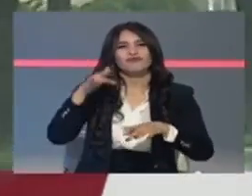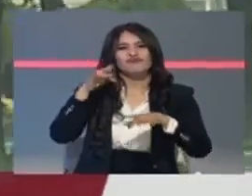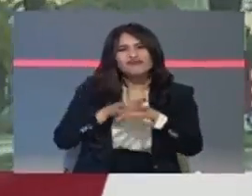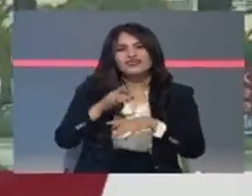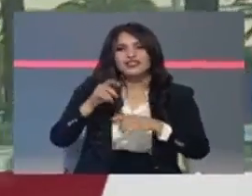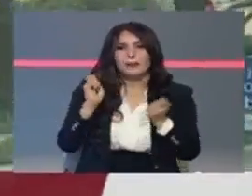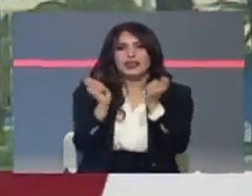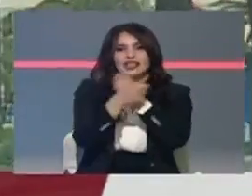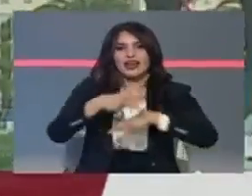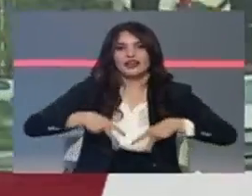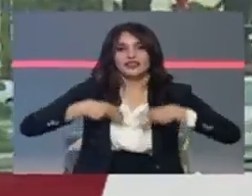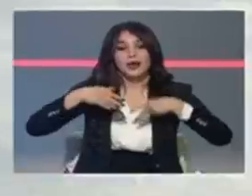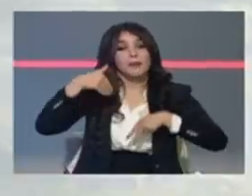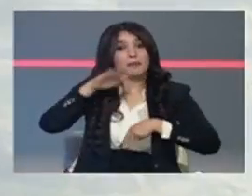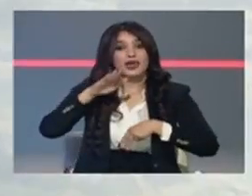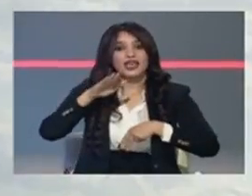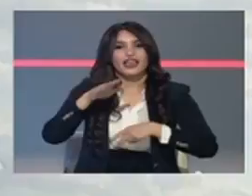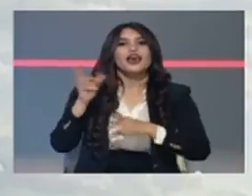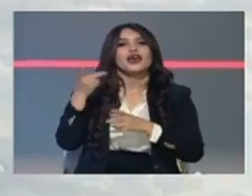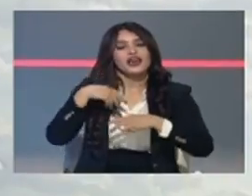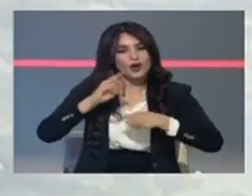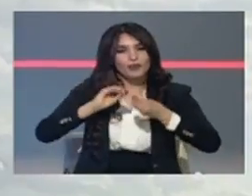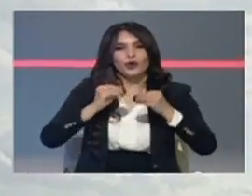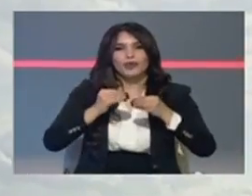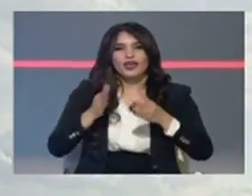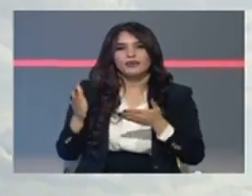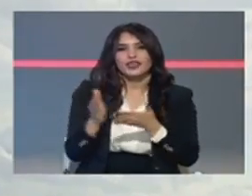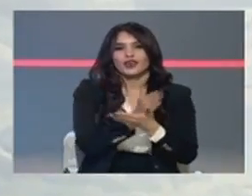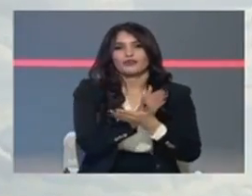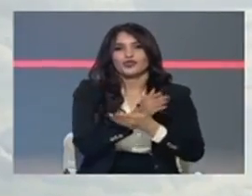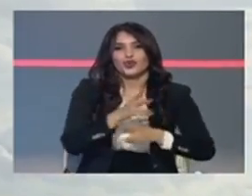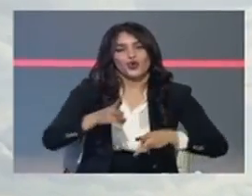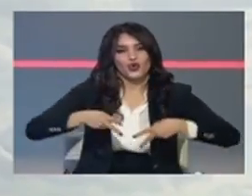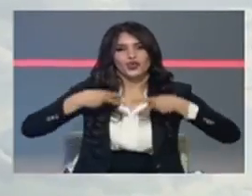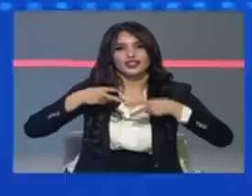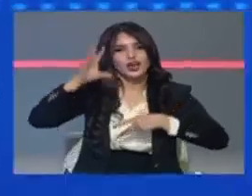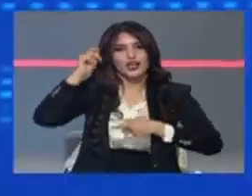نمط حياة، لكن السحابة تعبر وتنقشع ولو طال الزمن.